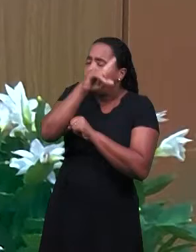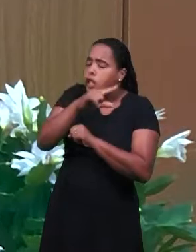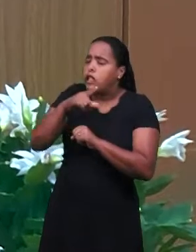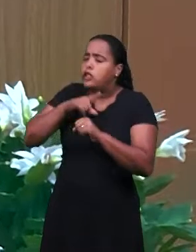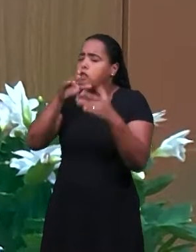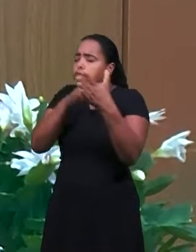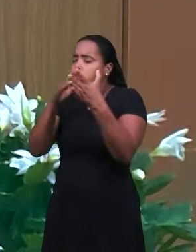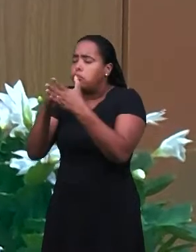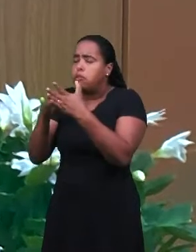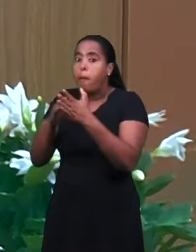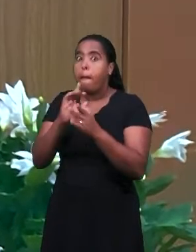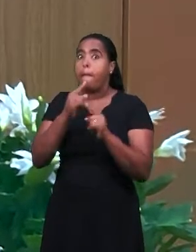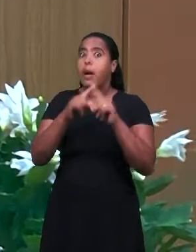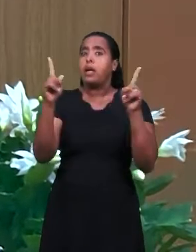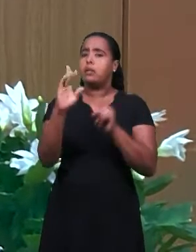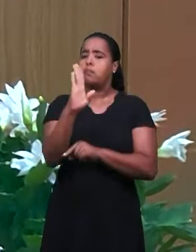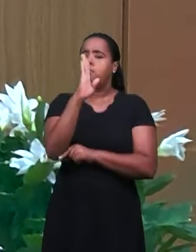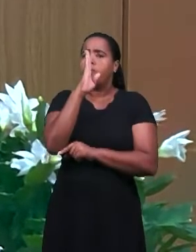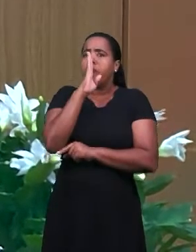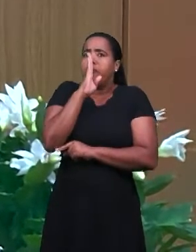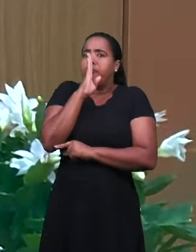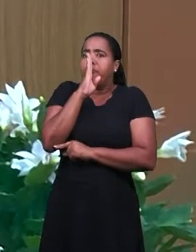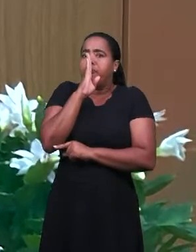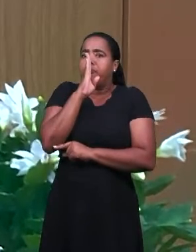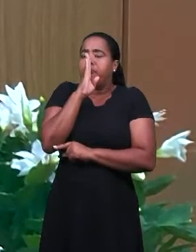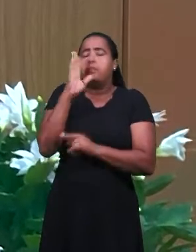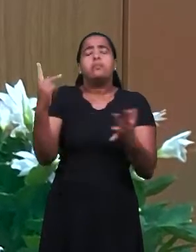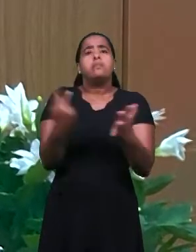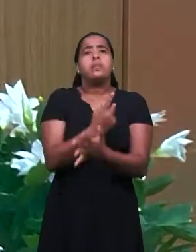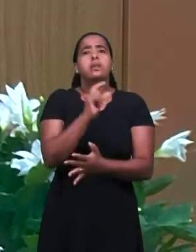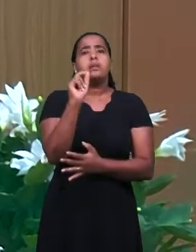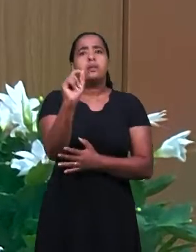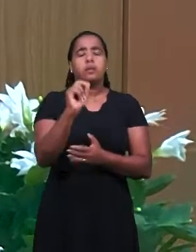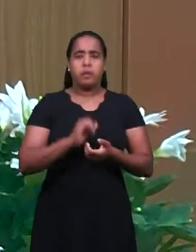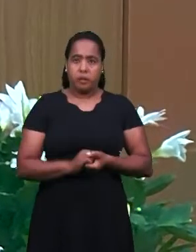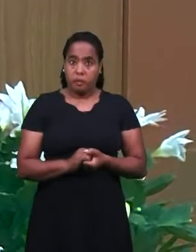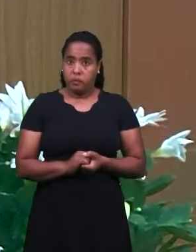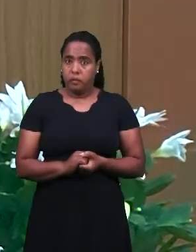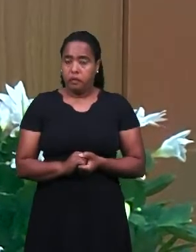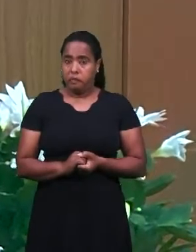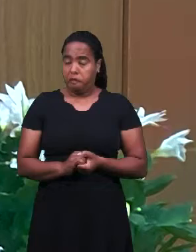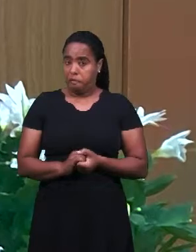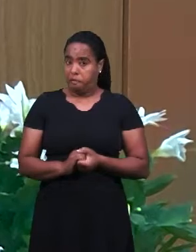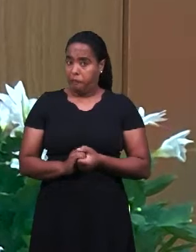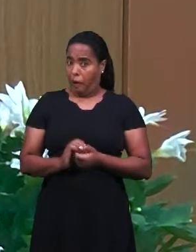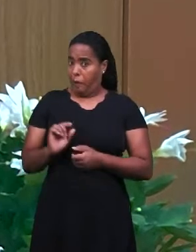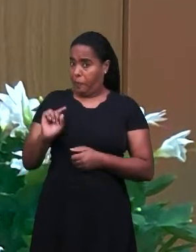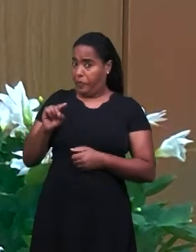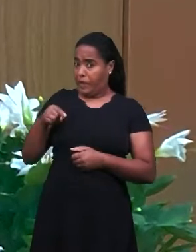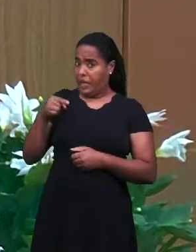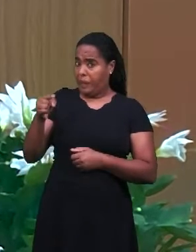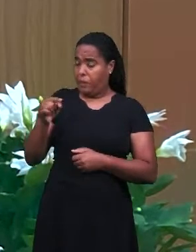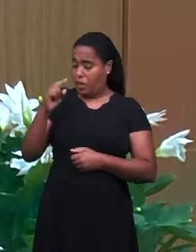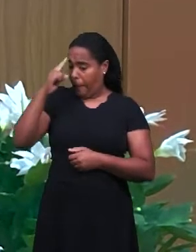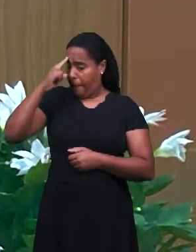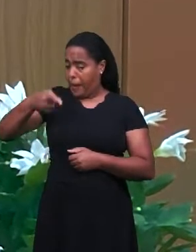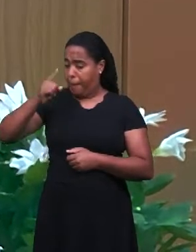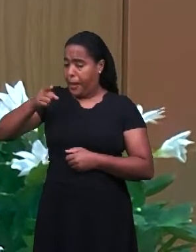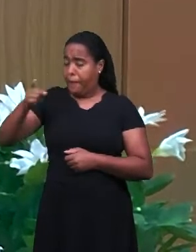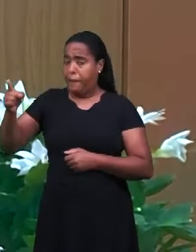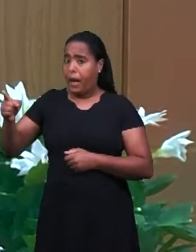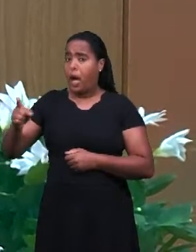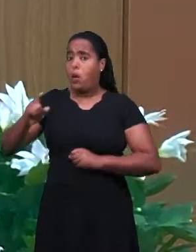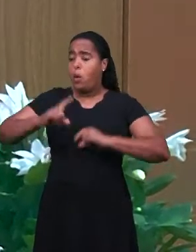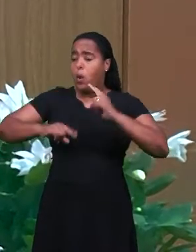говорил ничего никому в течение трех дней. И теперь у него